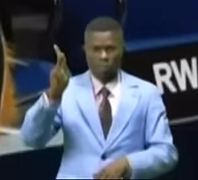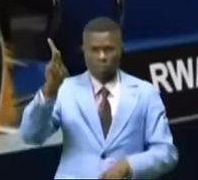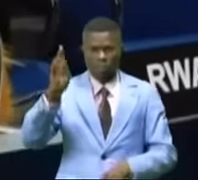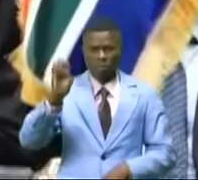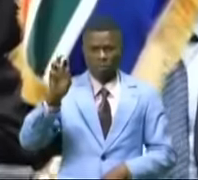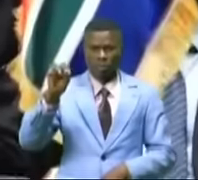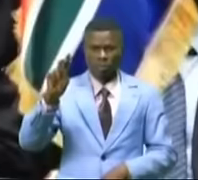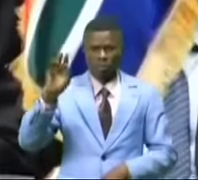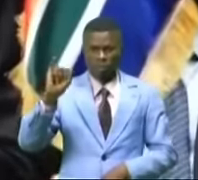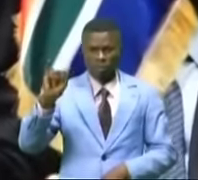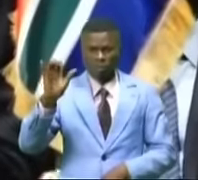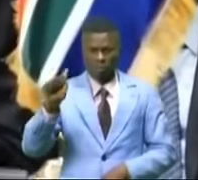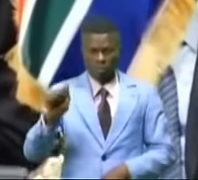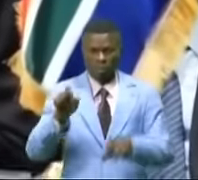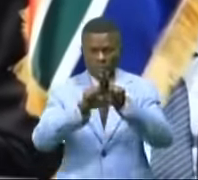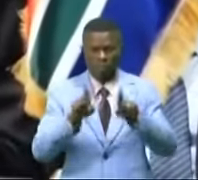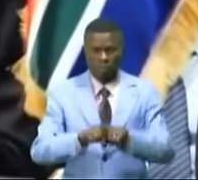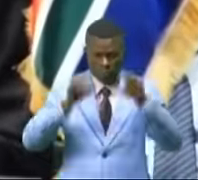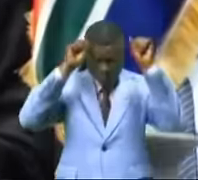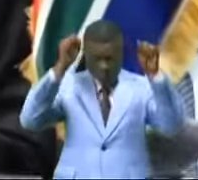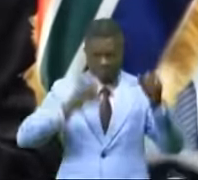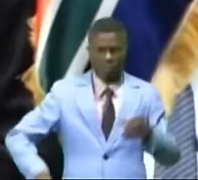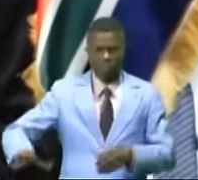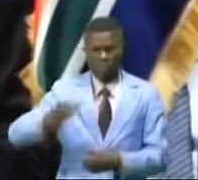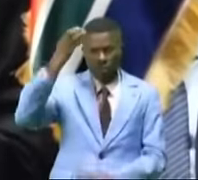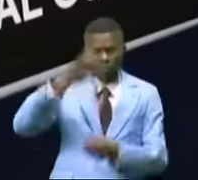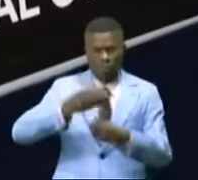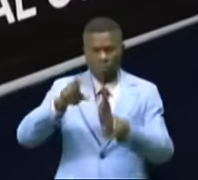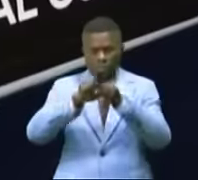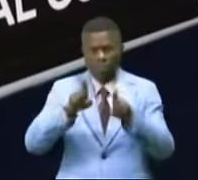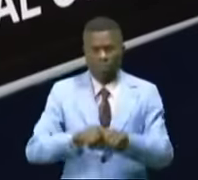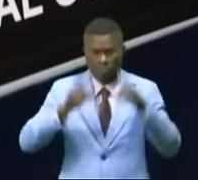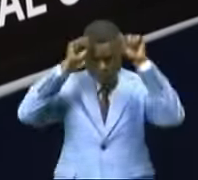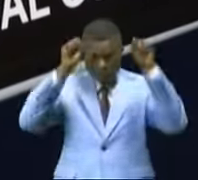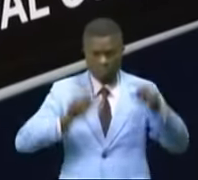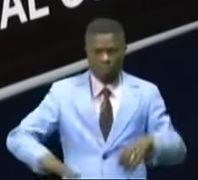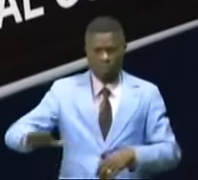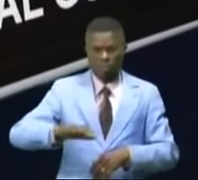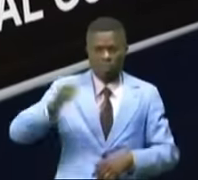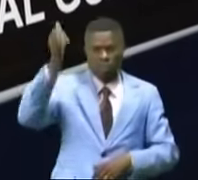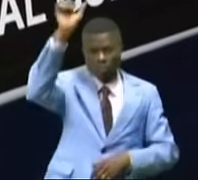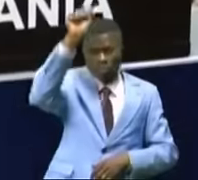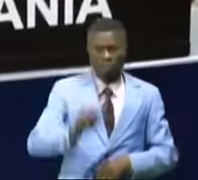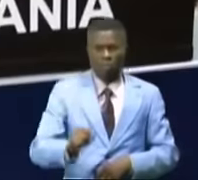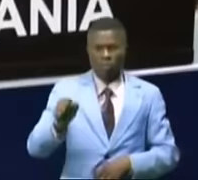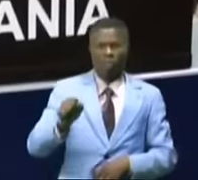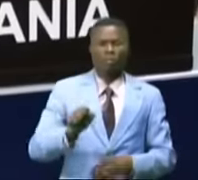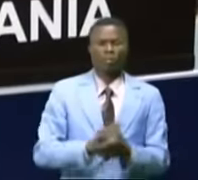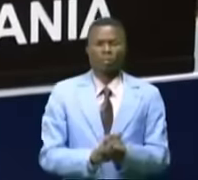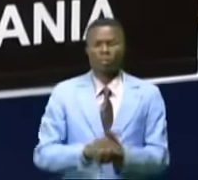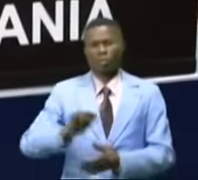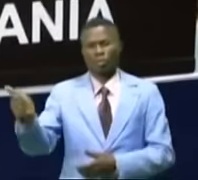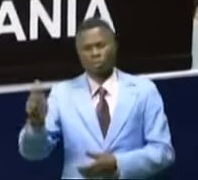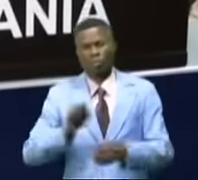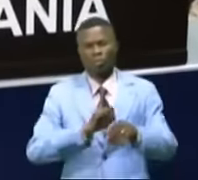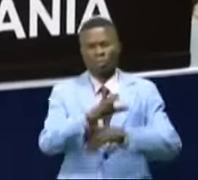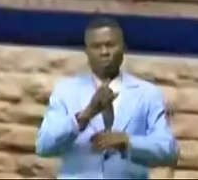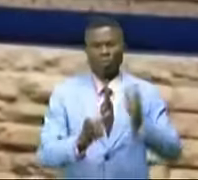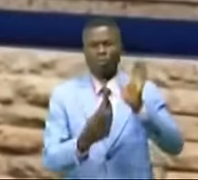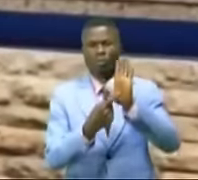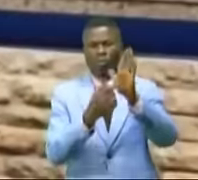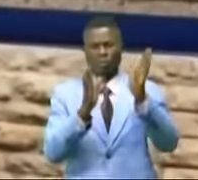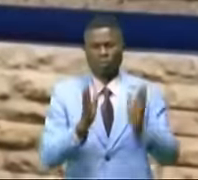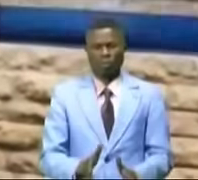Rwandais Paul Kagame et les Sud-Africains Cyril Ramaphosa. Les autres chefs d'État se sont fait représenter. Dans son